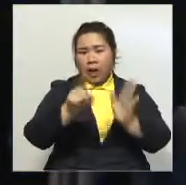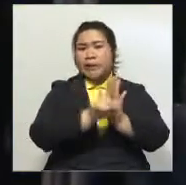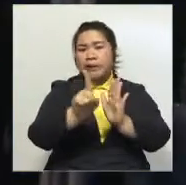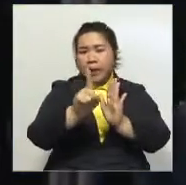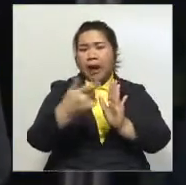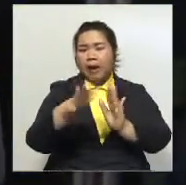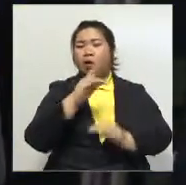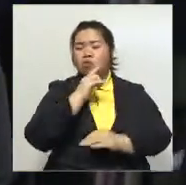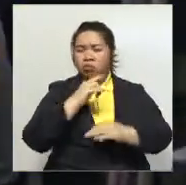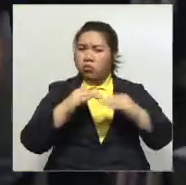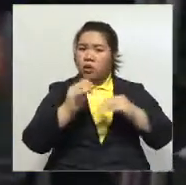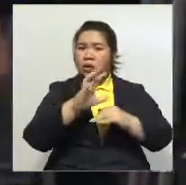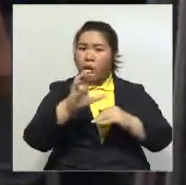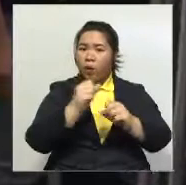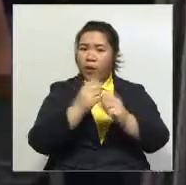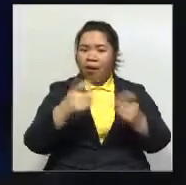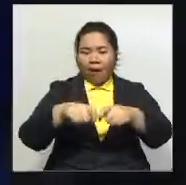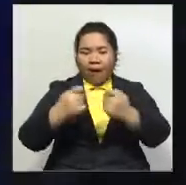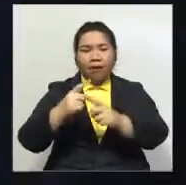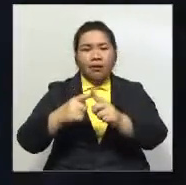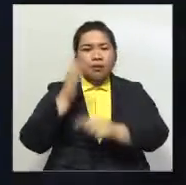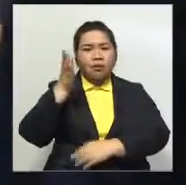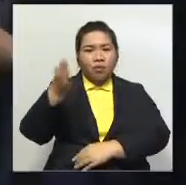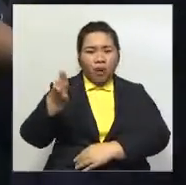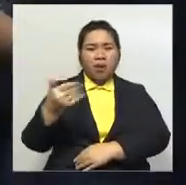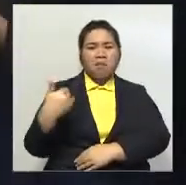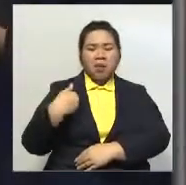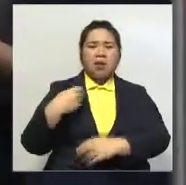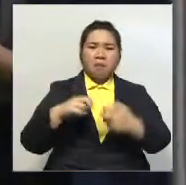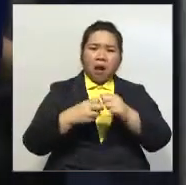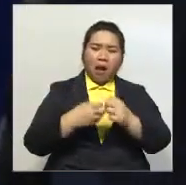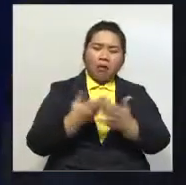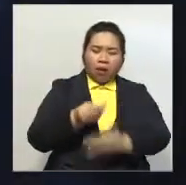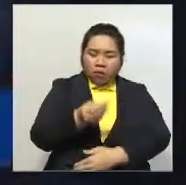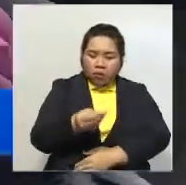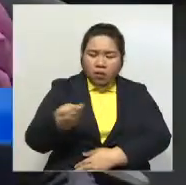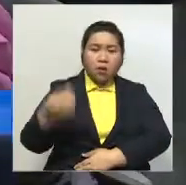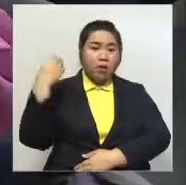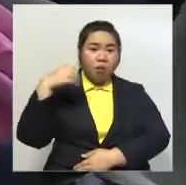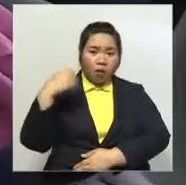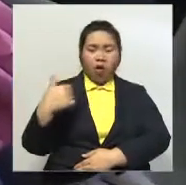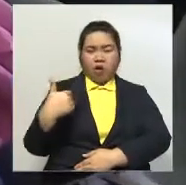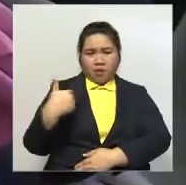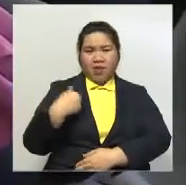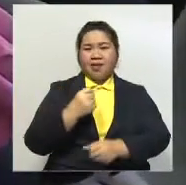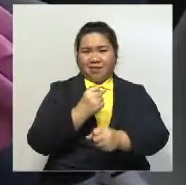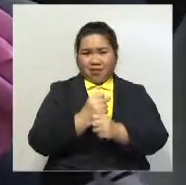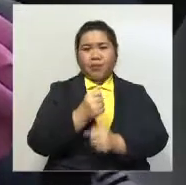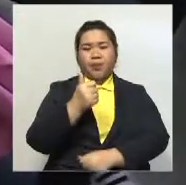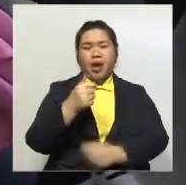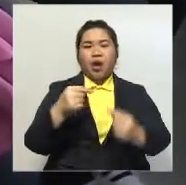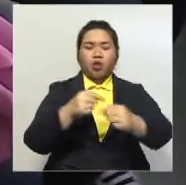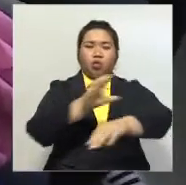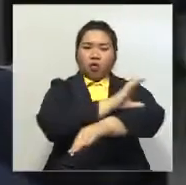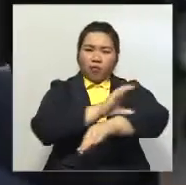ที่เกินจะนำไปสมทบหักจากวงเงินในเดือนถัดไปเพื่อลดค่าใช้จ่ายในการเดินทางและรองรับการชำระค่าโดยสารรถไฟฟ้